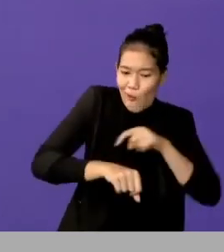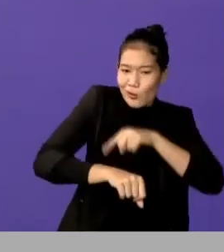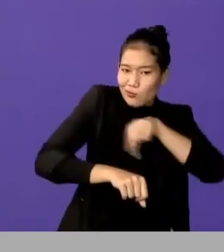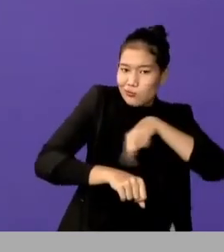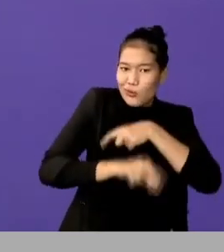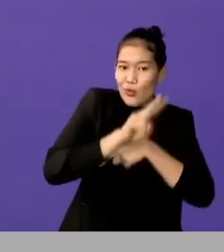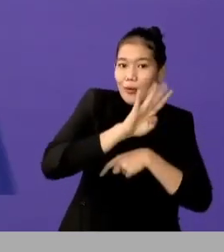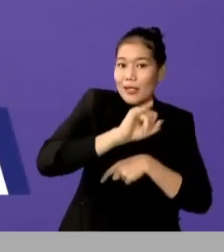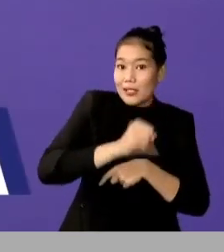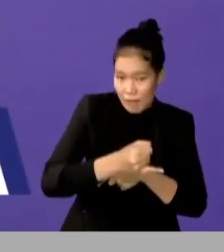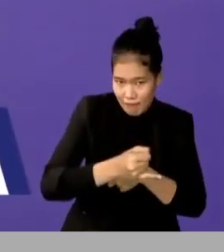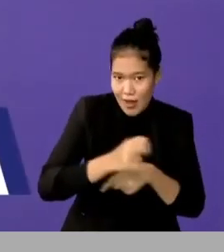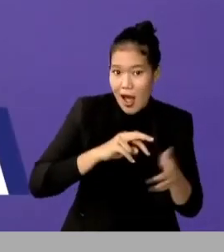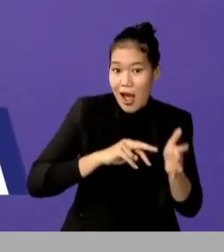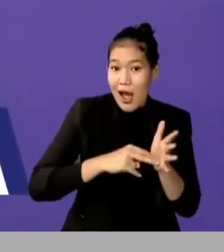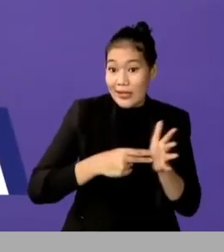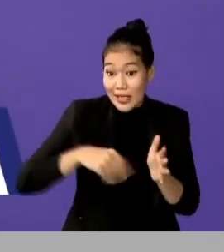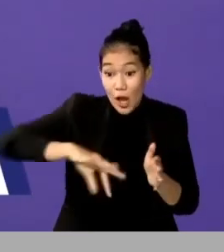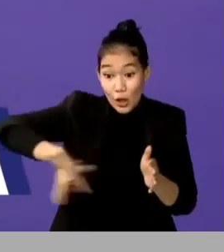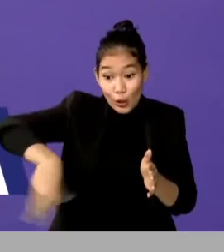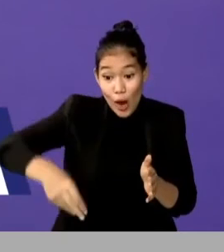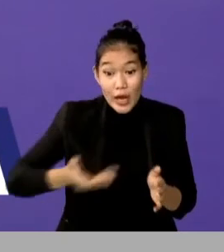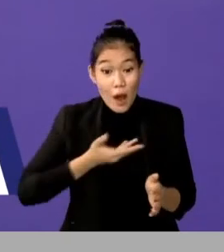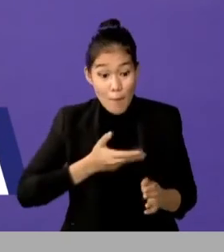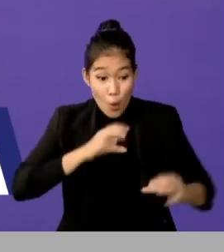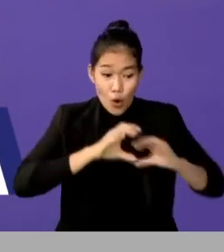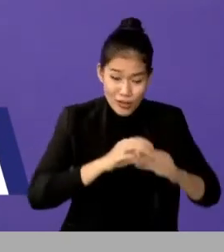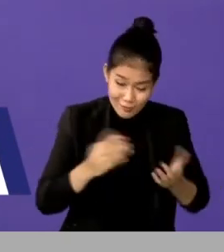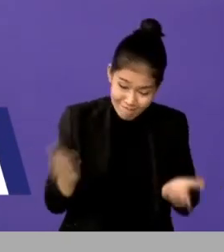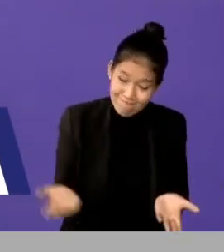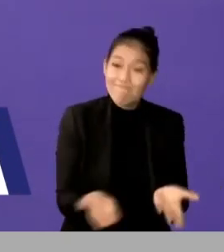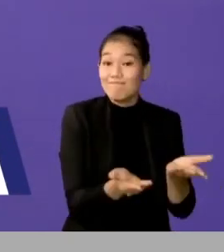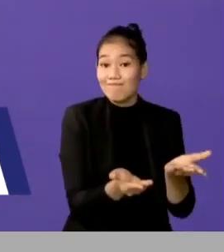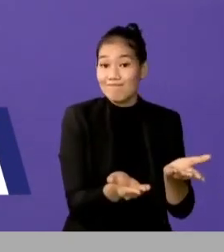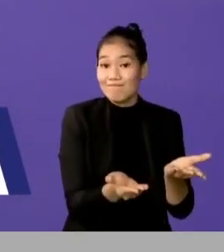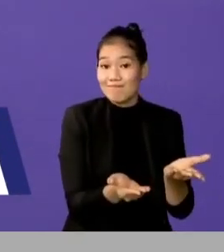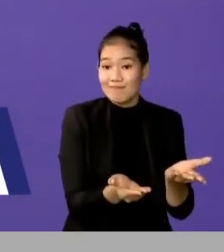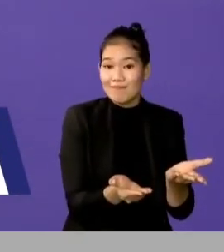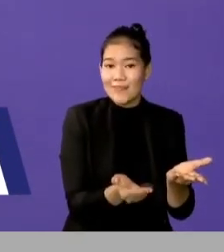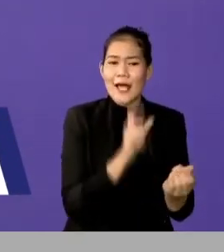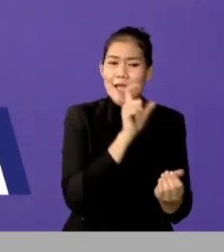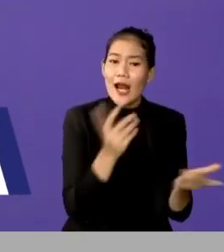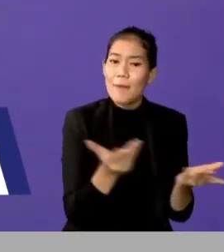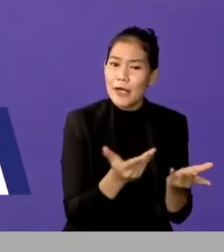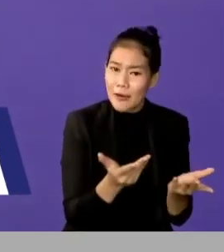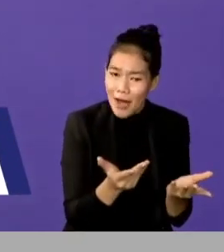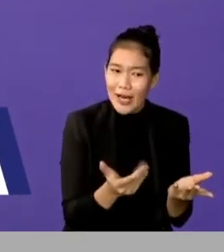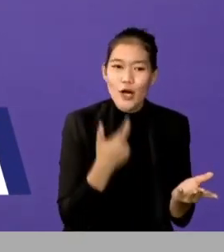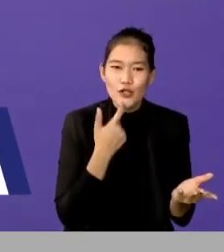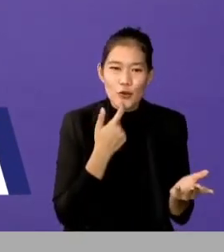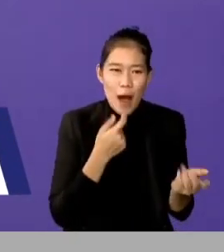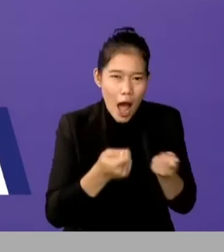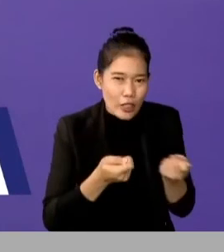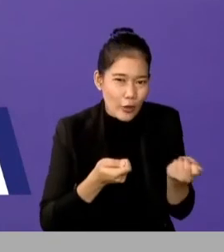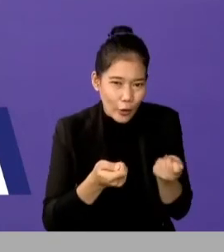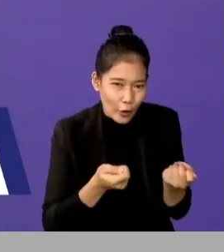kalau pasien atau keluarga melalui cara boleh tidak ada salahnya kita atur caranya gimana supaya pas